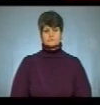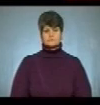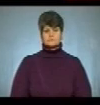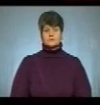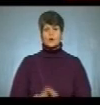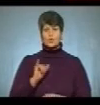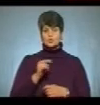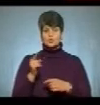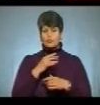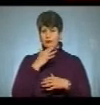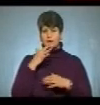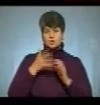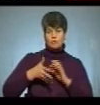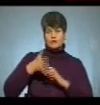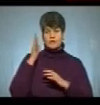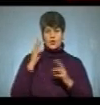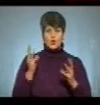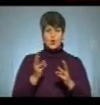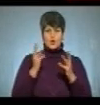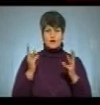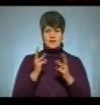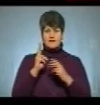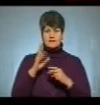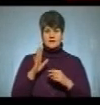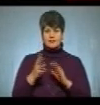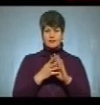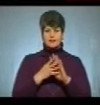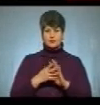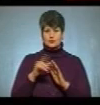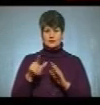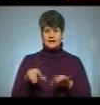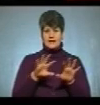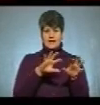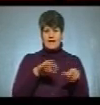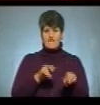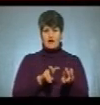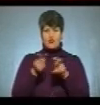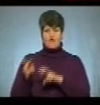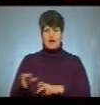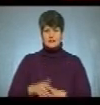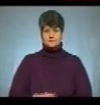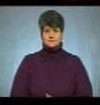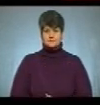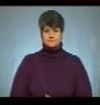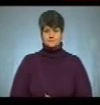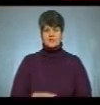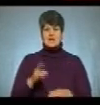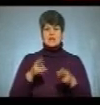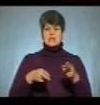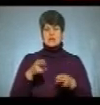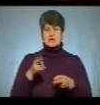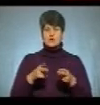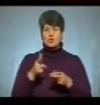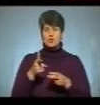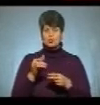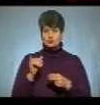У Тернополі у багатоповерхівці горіла квартира. 9 мешканців будинку евакуювали. Хірургу, якого суд відсторонив